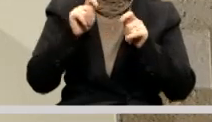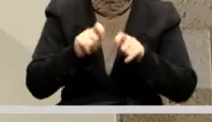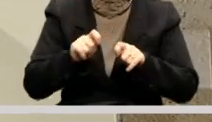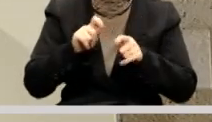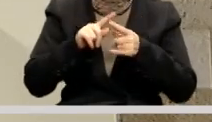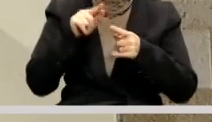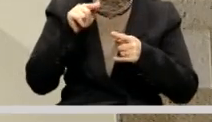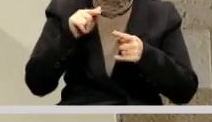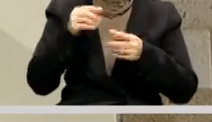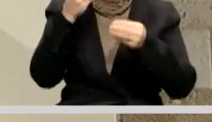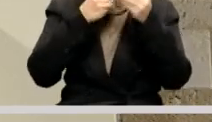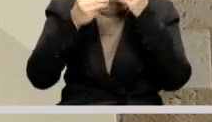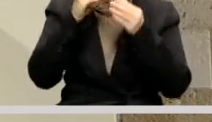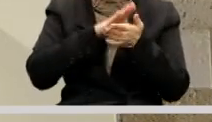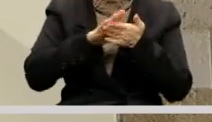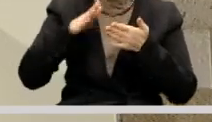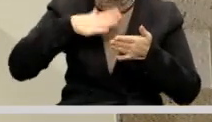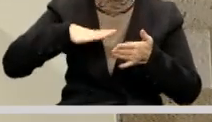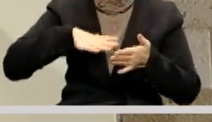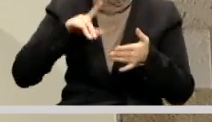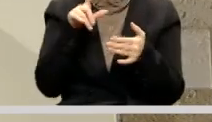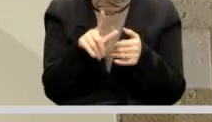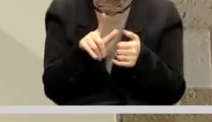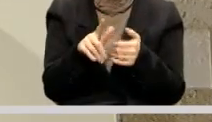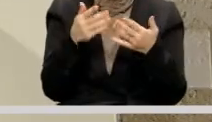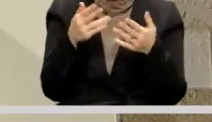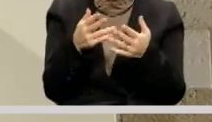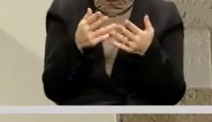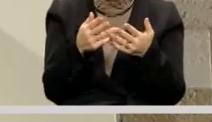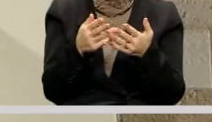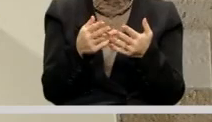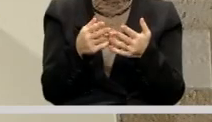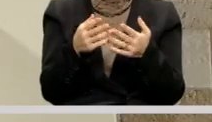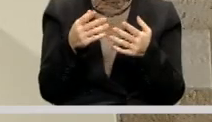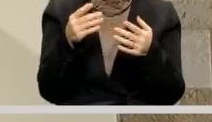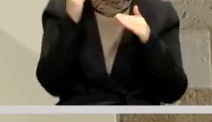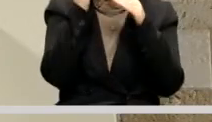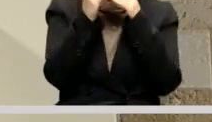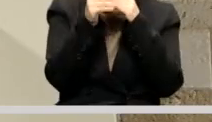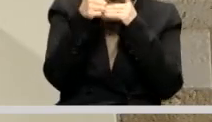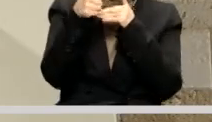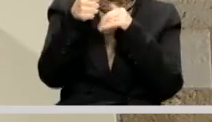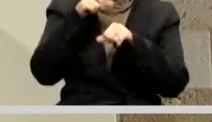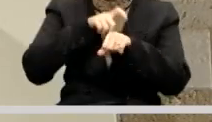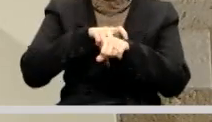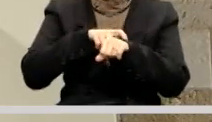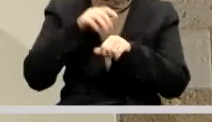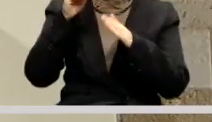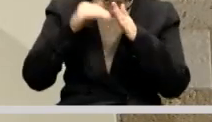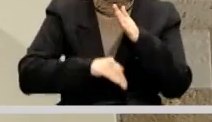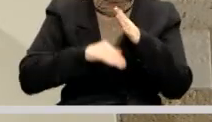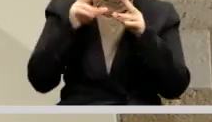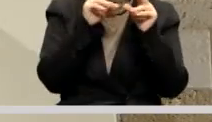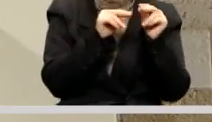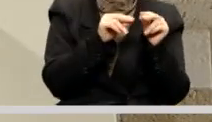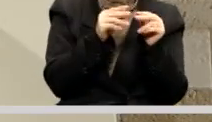önemli. Uykusuzluğun genetik yanı çok çok belki azdır. Toplumumuzda hani 6 saatten az uyuma süresi %10'un